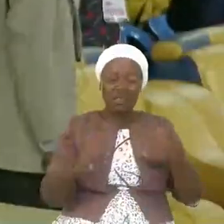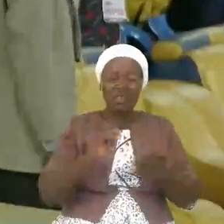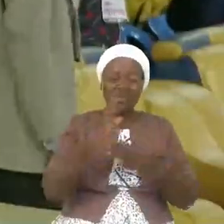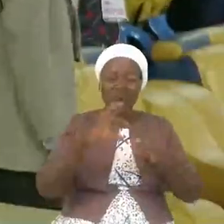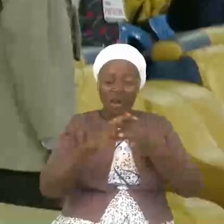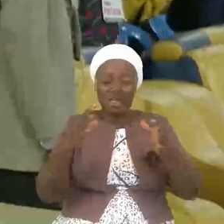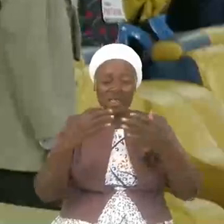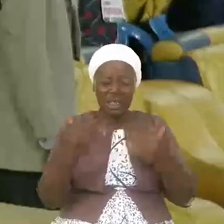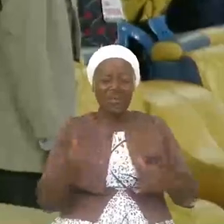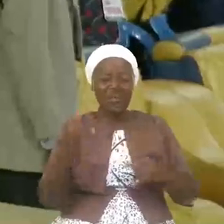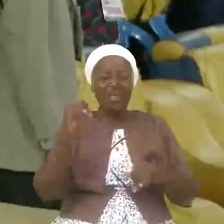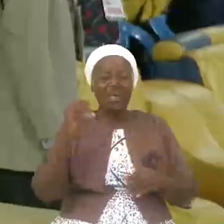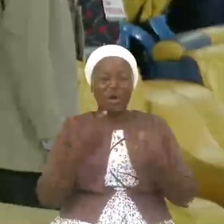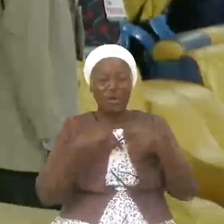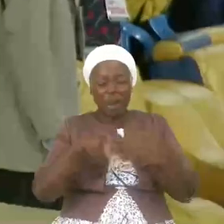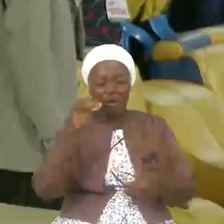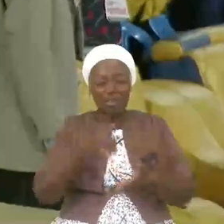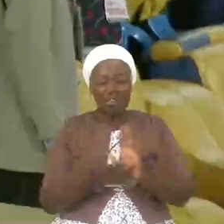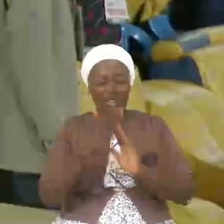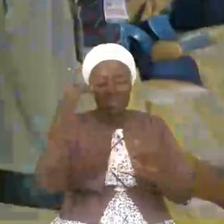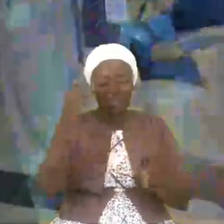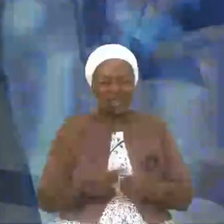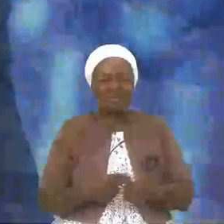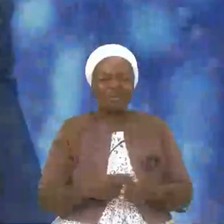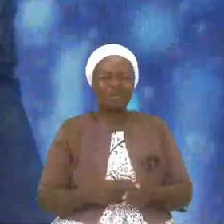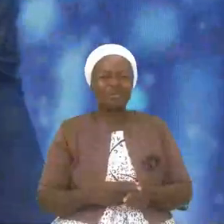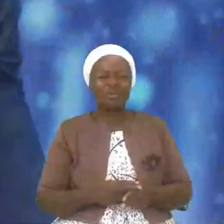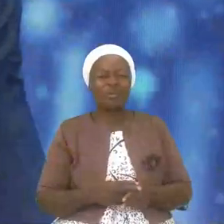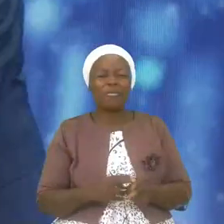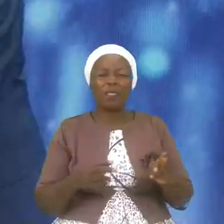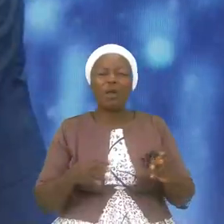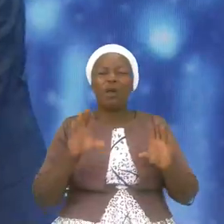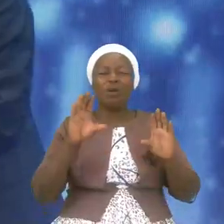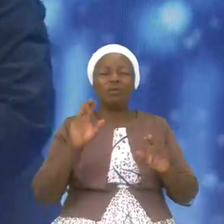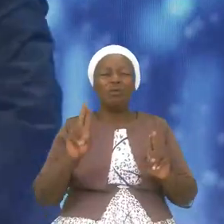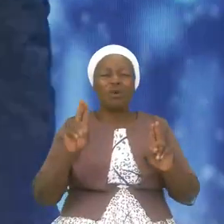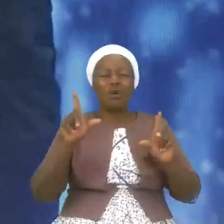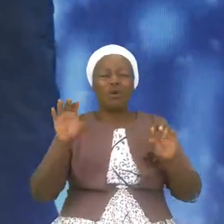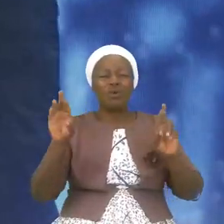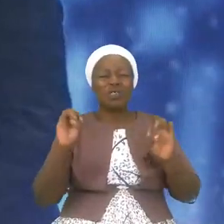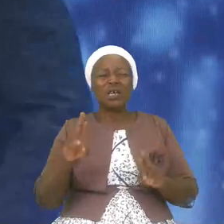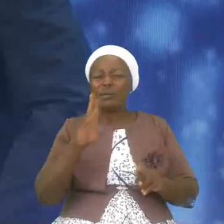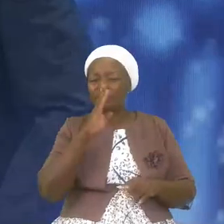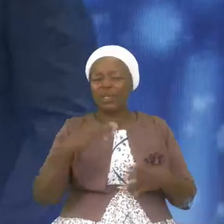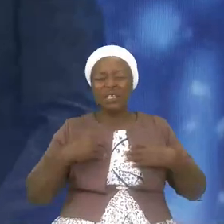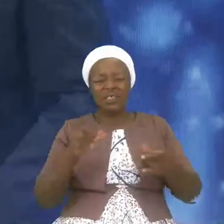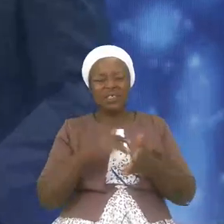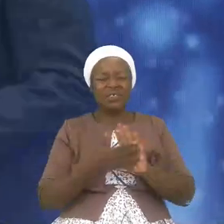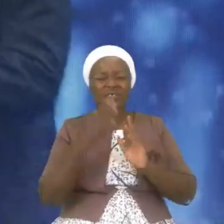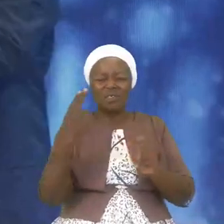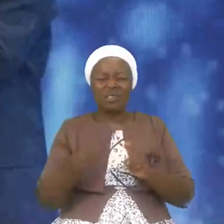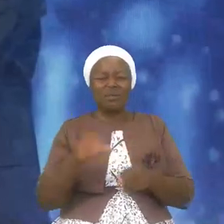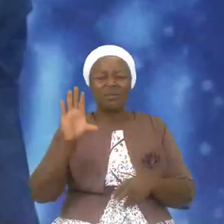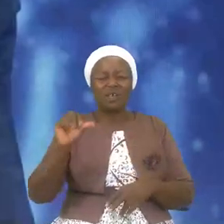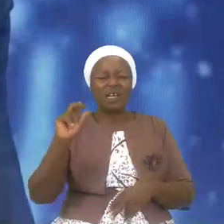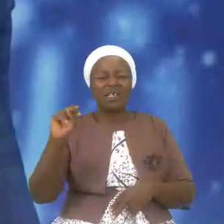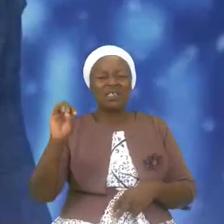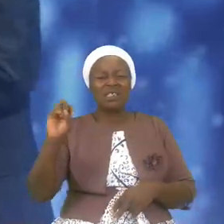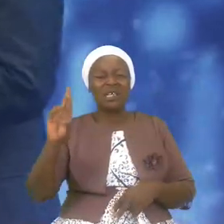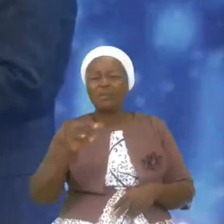libéré, santé au nom de Jésus. Ulcère, sois guéri au nom de Jésus.